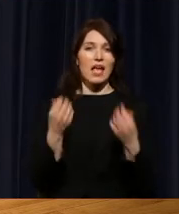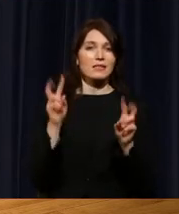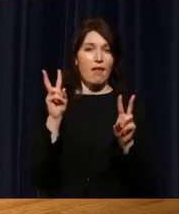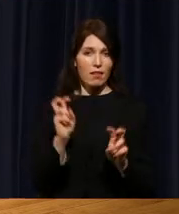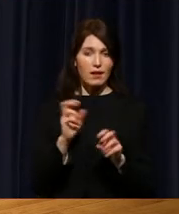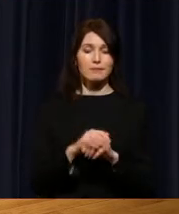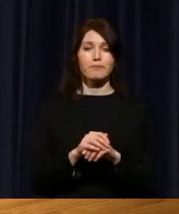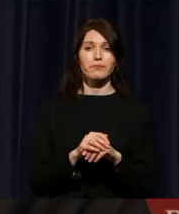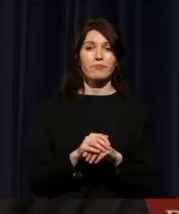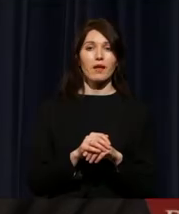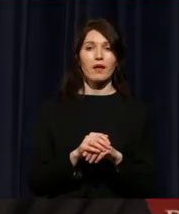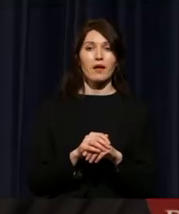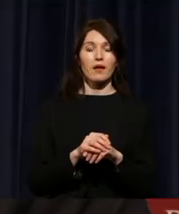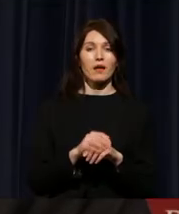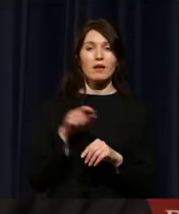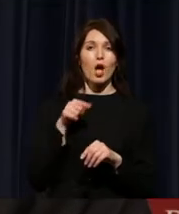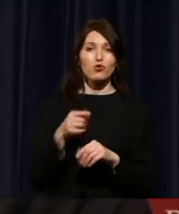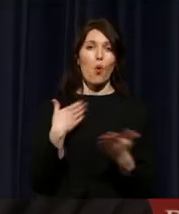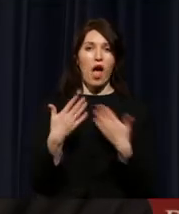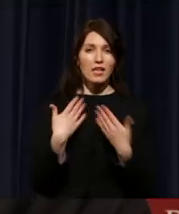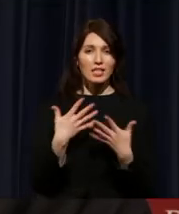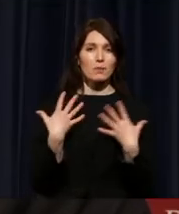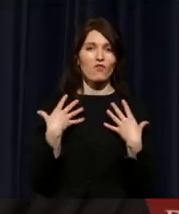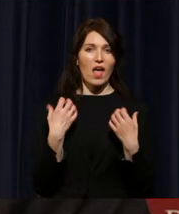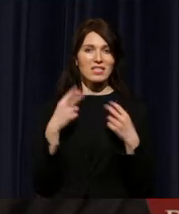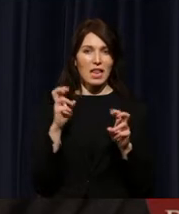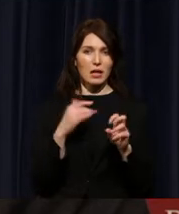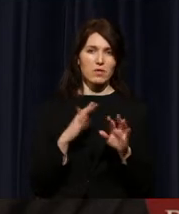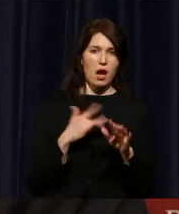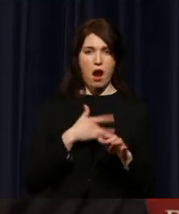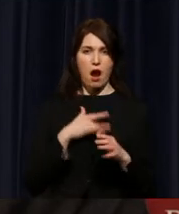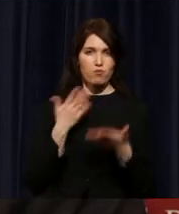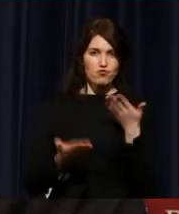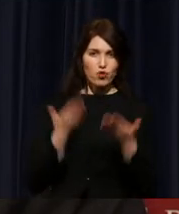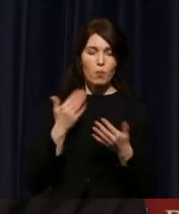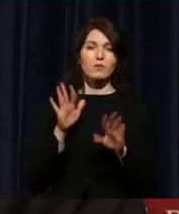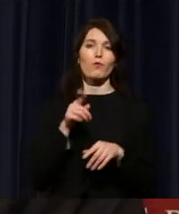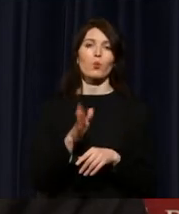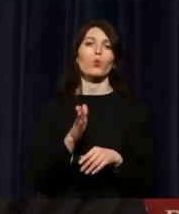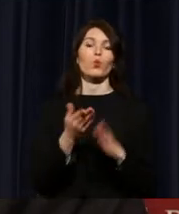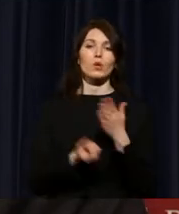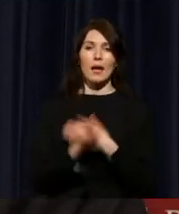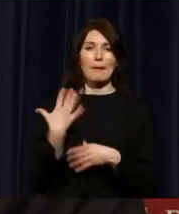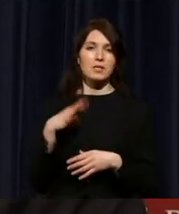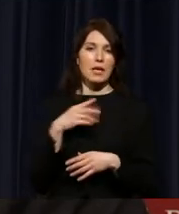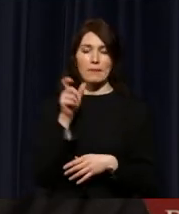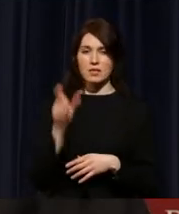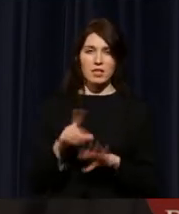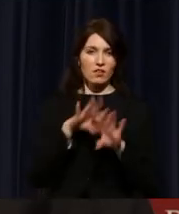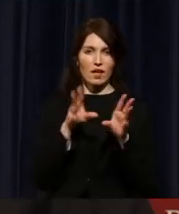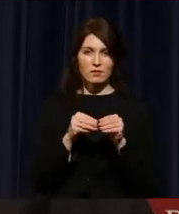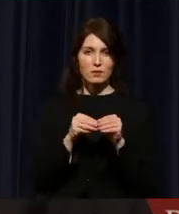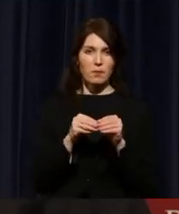veselīgas. Un ja tātad šo attiecību veselīgums ir apšaubāms, tas varētu būt kāds iemesls, kāpēc cilvēks,